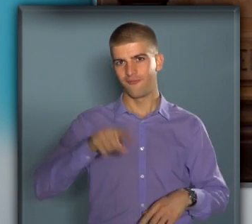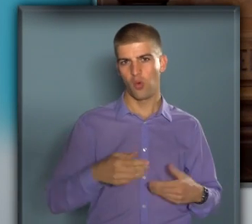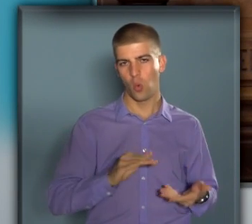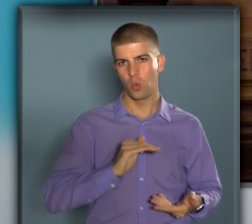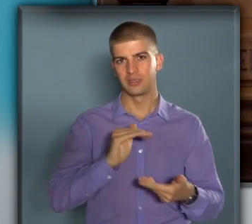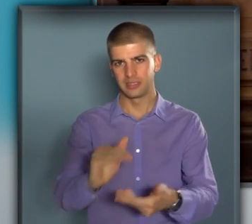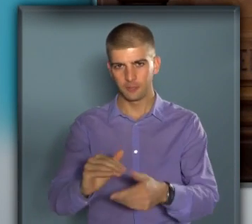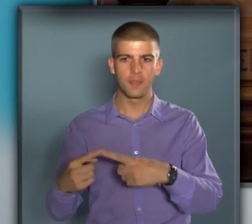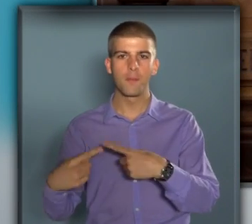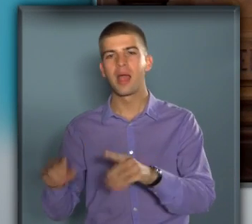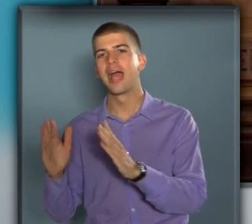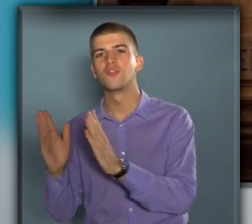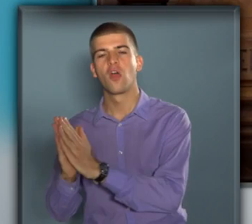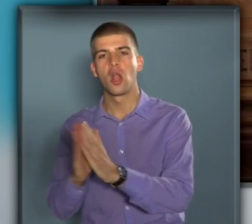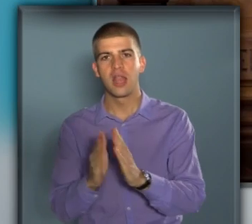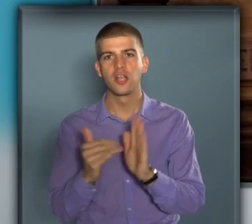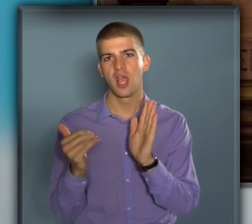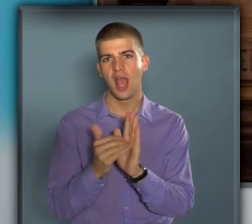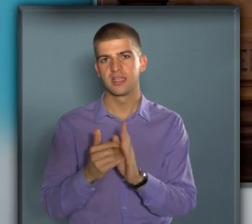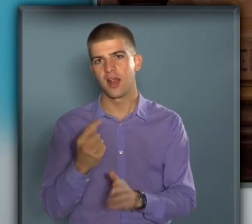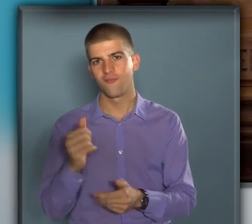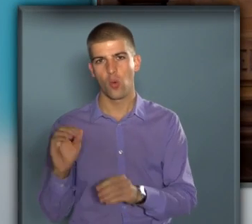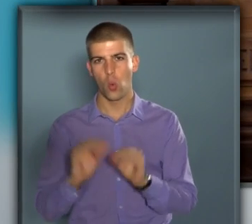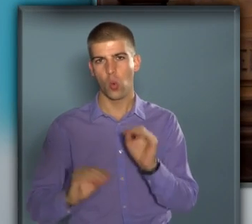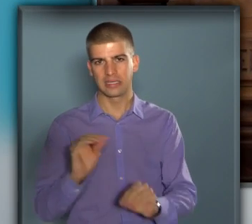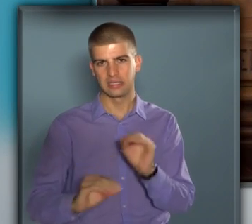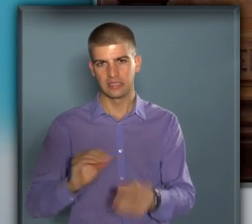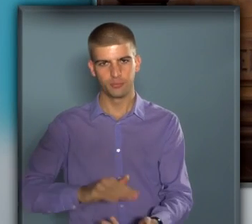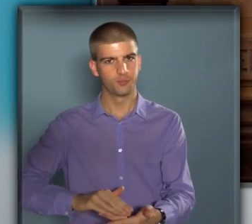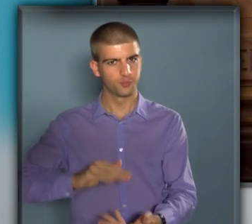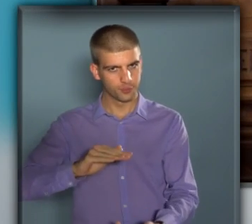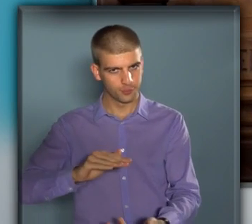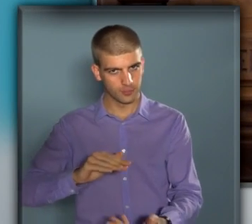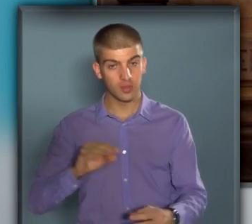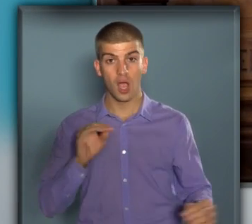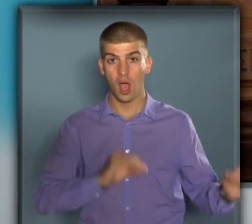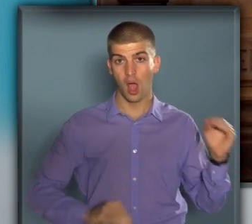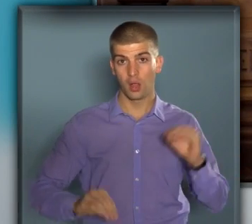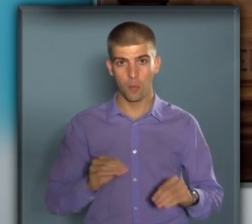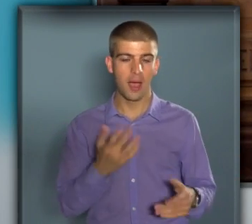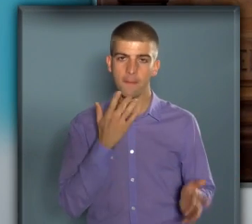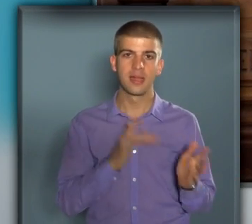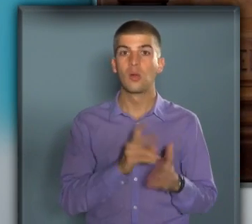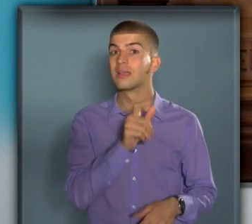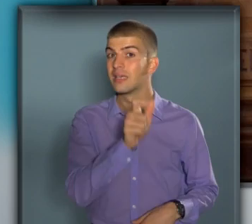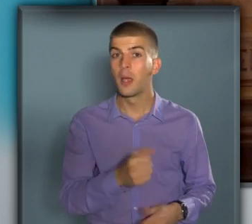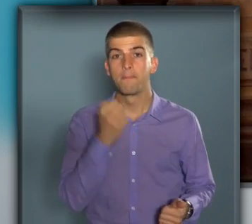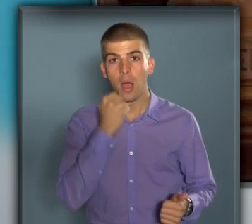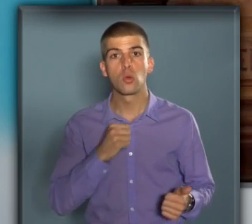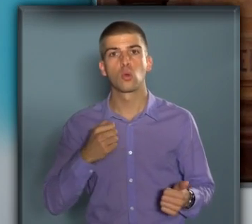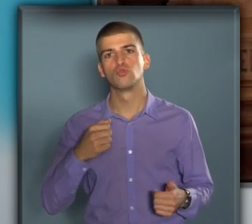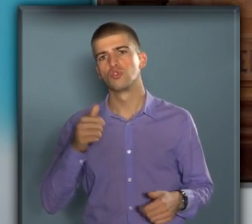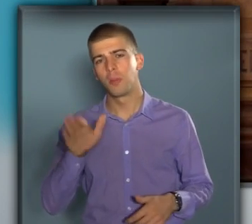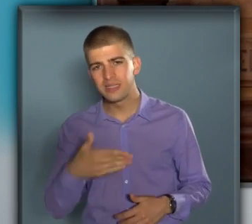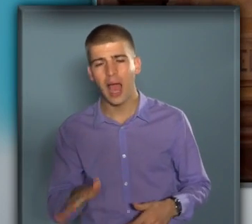forintot, más hitfelekezetűek pedig csaknem 1000 forintot adtak össze. Az adományozók között volt majoros,